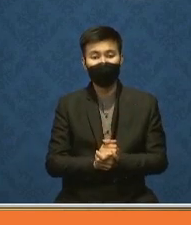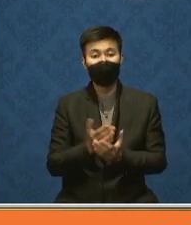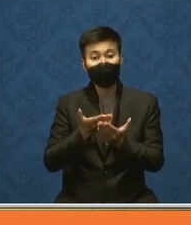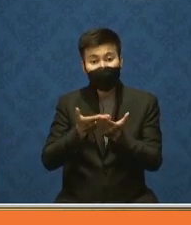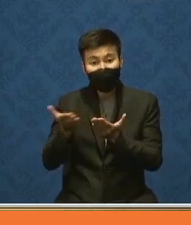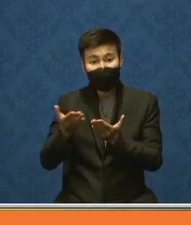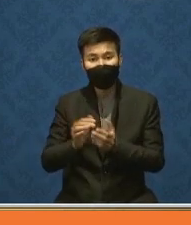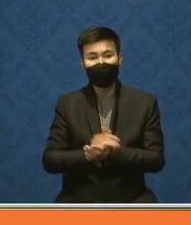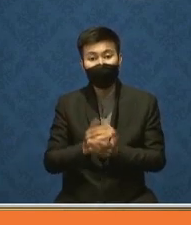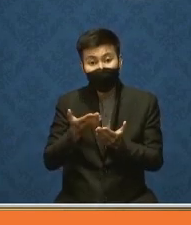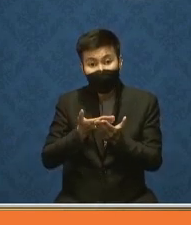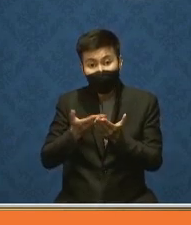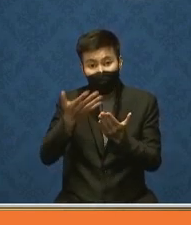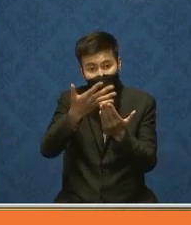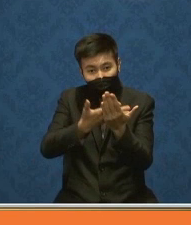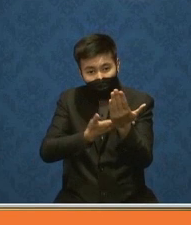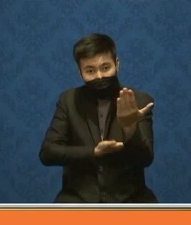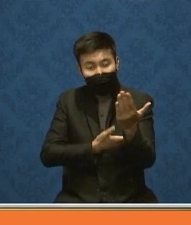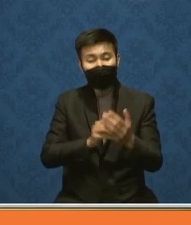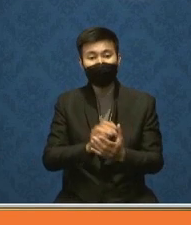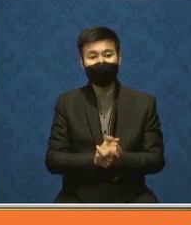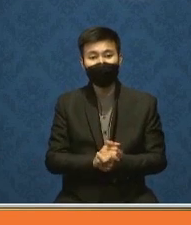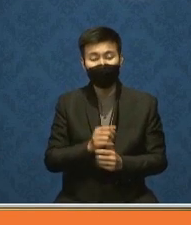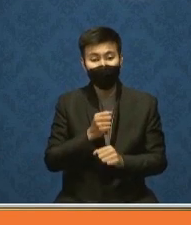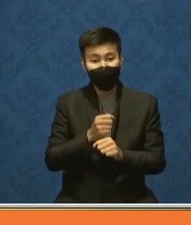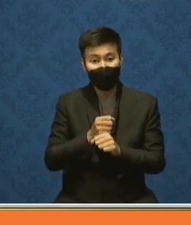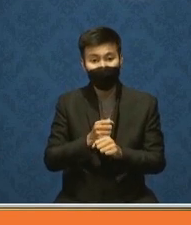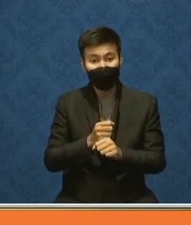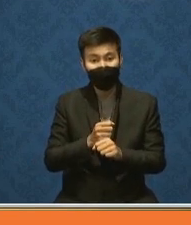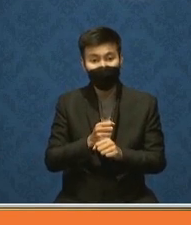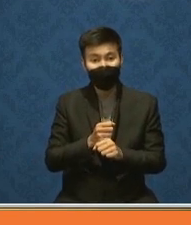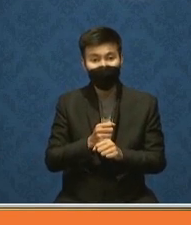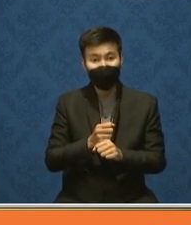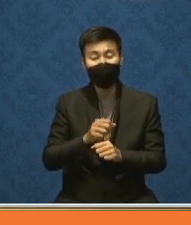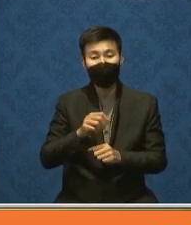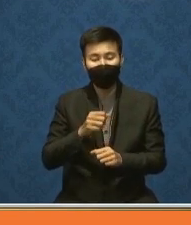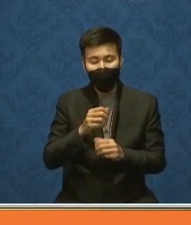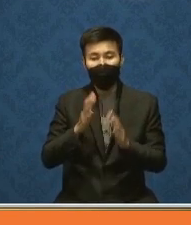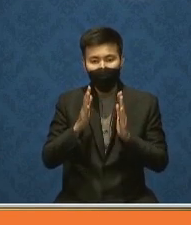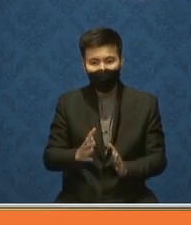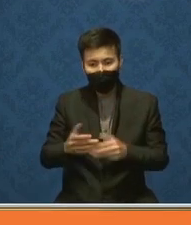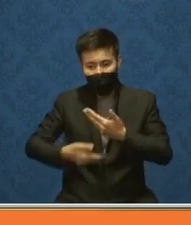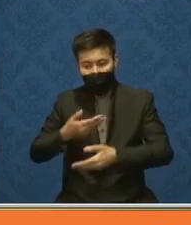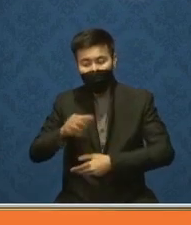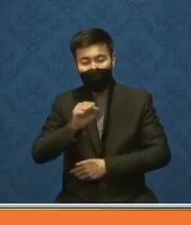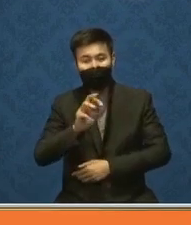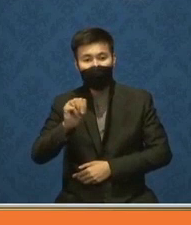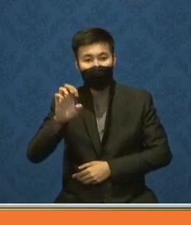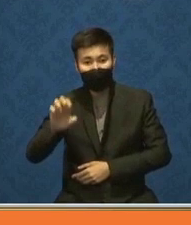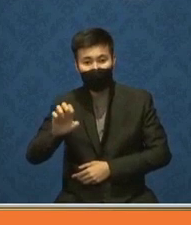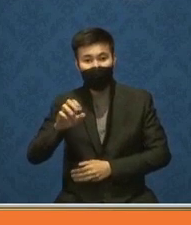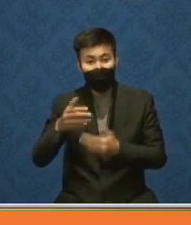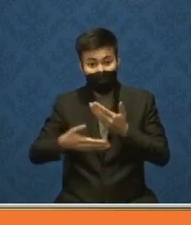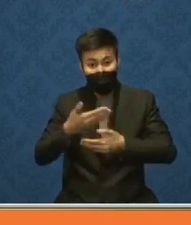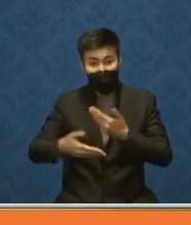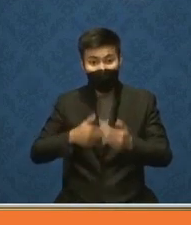ให้ซื้อ SME แลกสลากหรือหวยใบเสร็จเนี่ยครับจะจูงใจให้ผู้บริโภคหันมาซื้อสินค้าและบริการจาก SME มากขึ้น